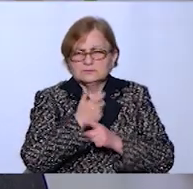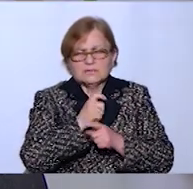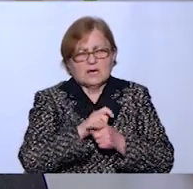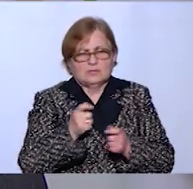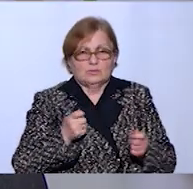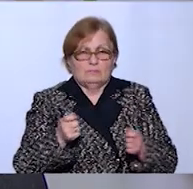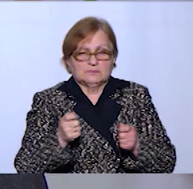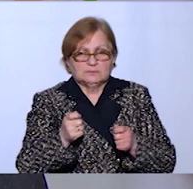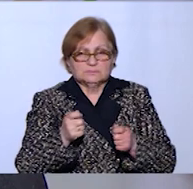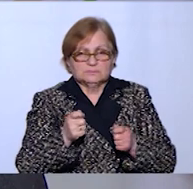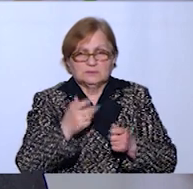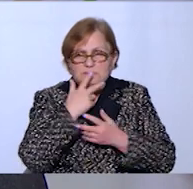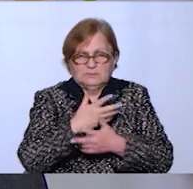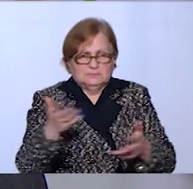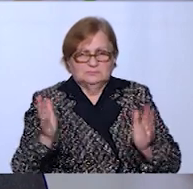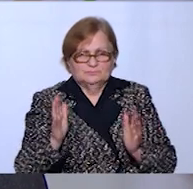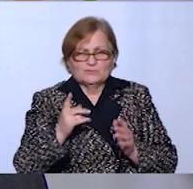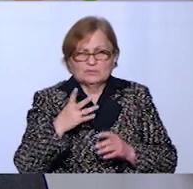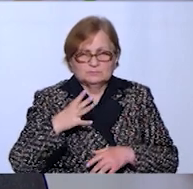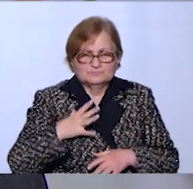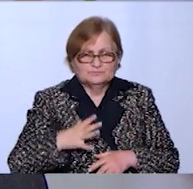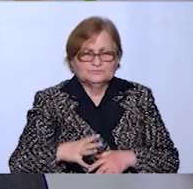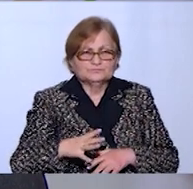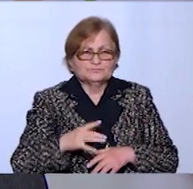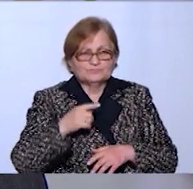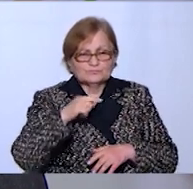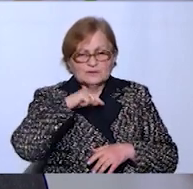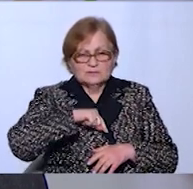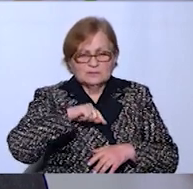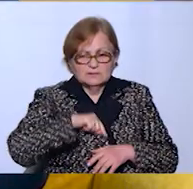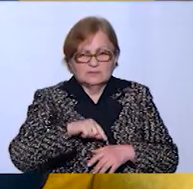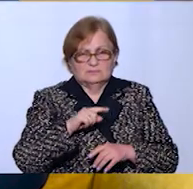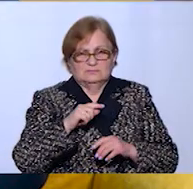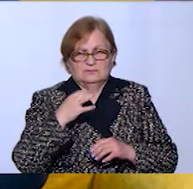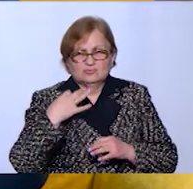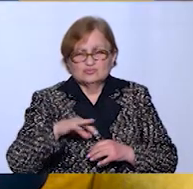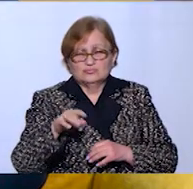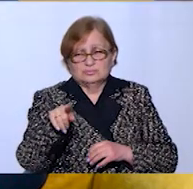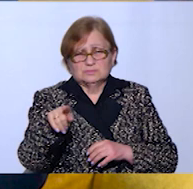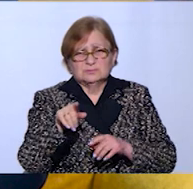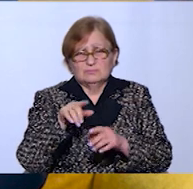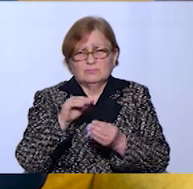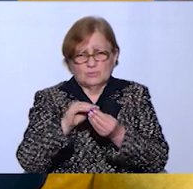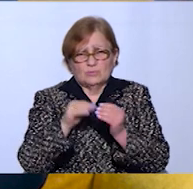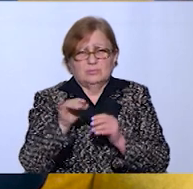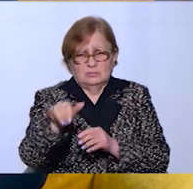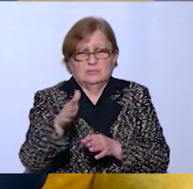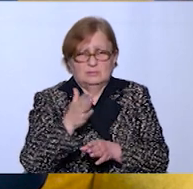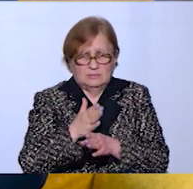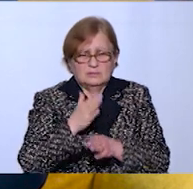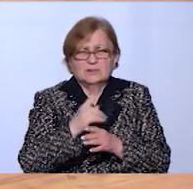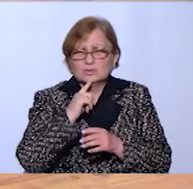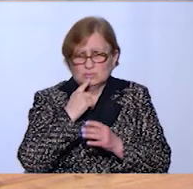შეიძლება უკვე სხვანაირად შეხედო ამ სიტუაციას და რასაც თუნდაც 10 წამის უკან იტყოდიან გააკეთებ, ის